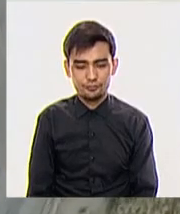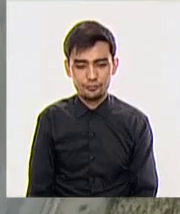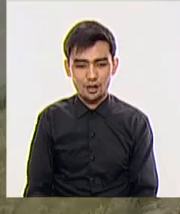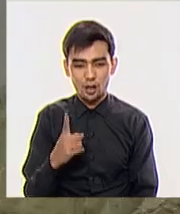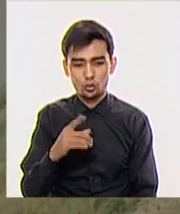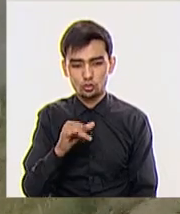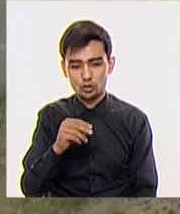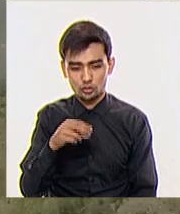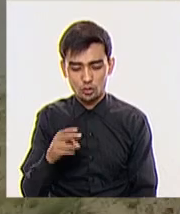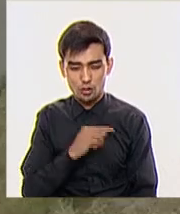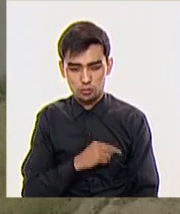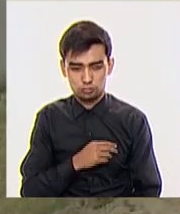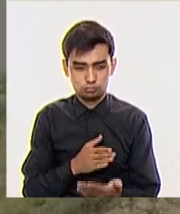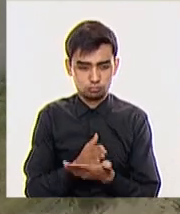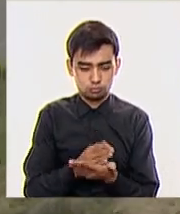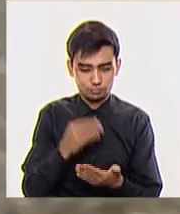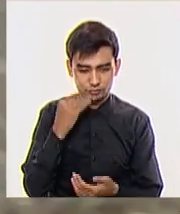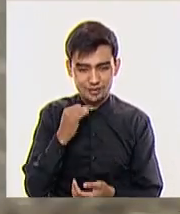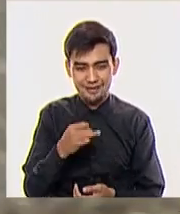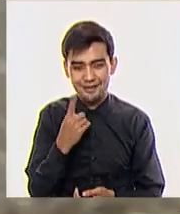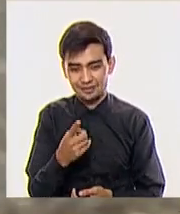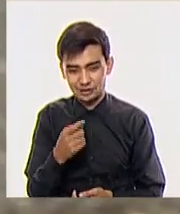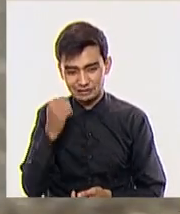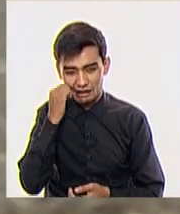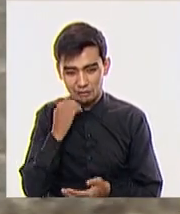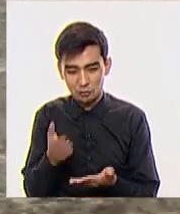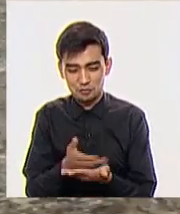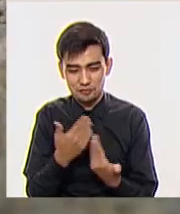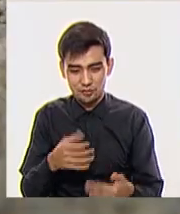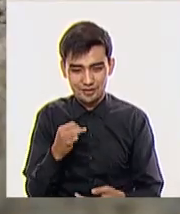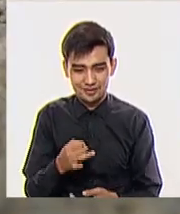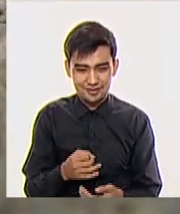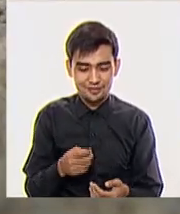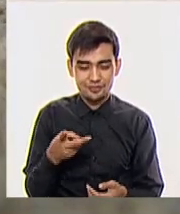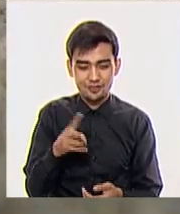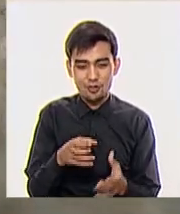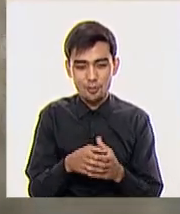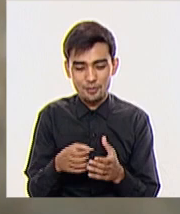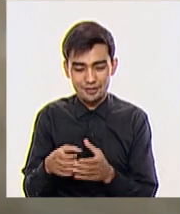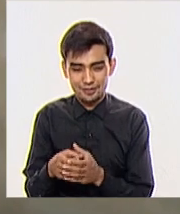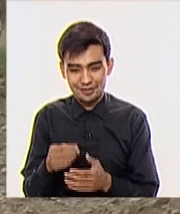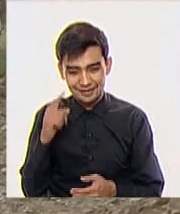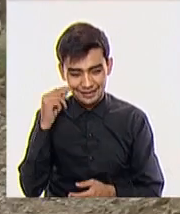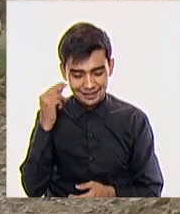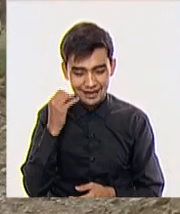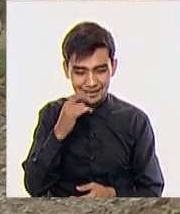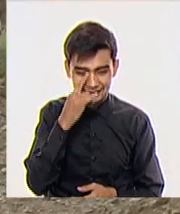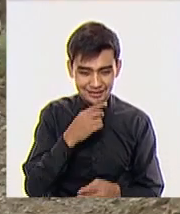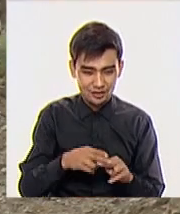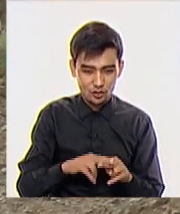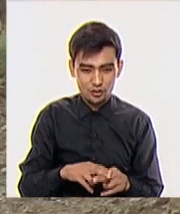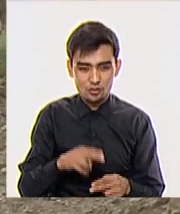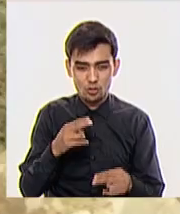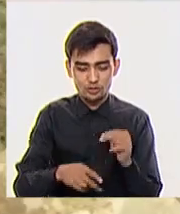одном участке работа кипит, на другом лишь сняли старое дорожное полотно. Закончить трассу обе компании, китайская и казахстанская, должны